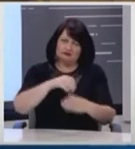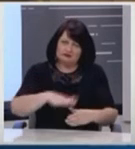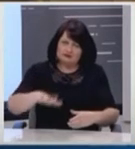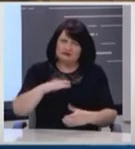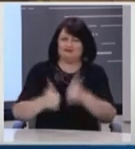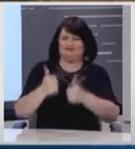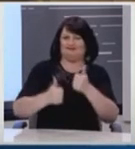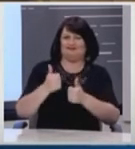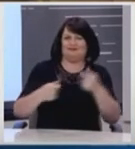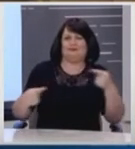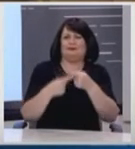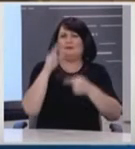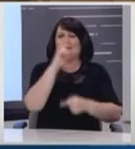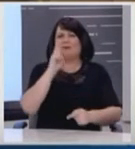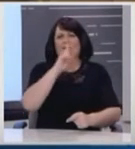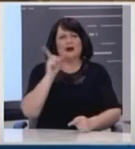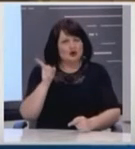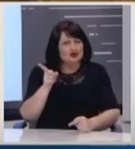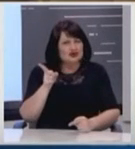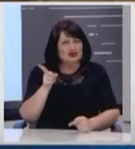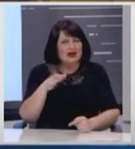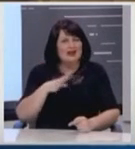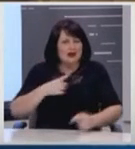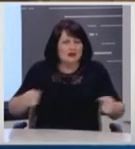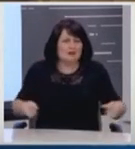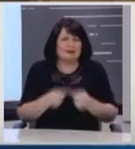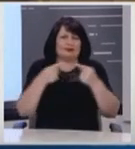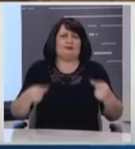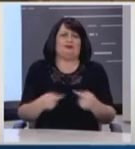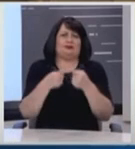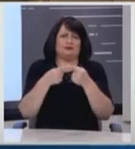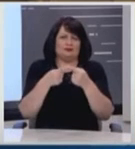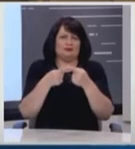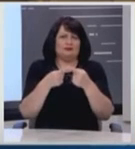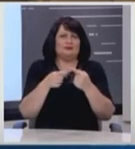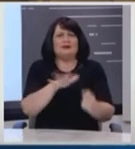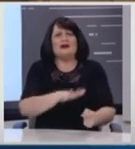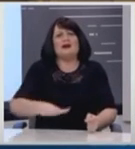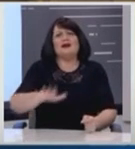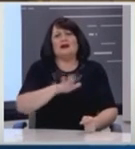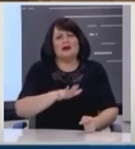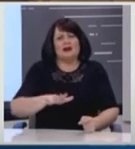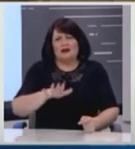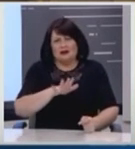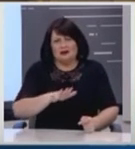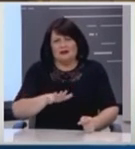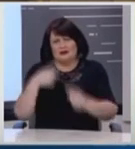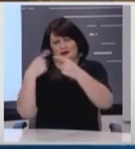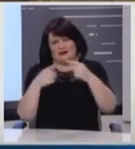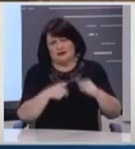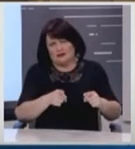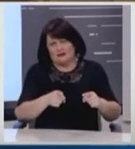τη Ρωσία, στις συνθήκες της όξυνσης των γενικότερων έτσι κι αλλιώς οξυμένων αντιθέσεων